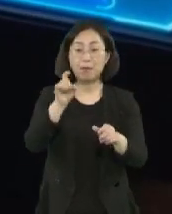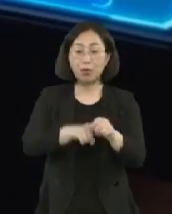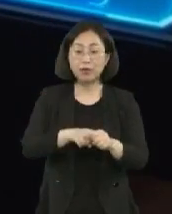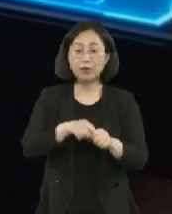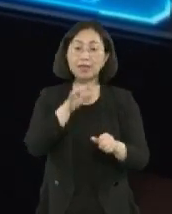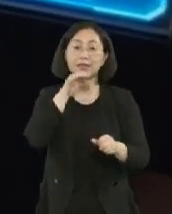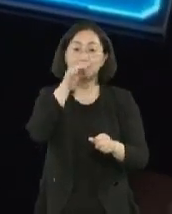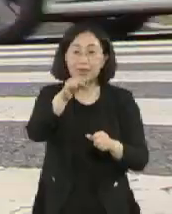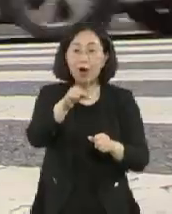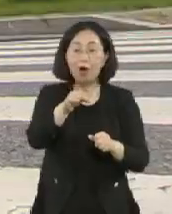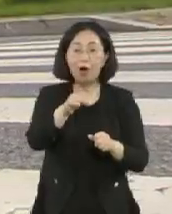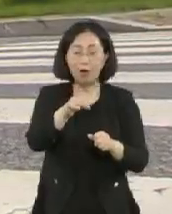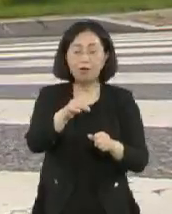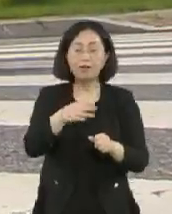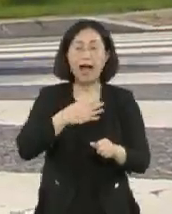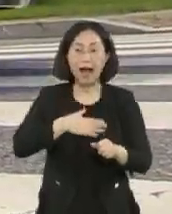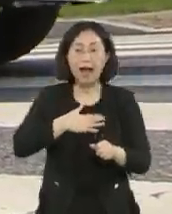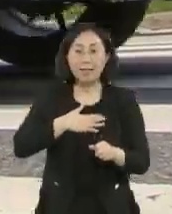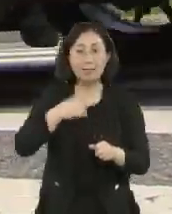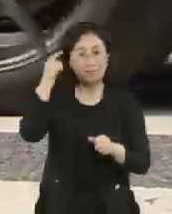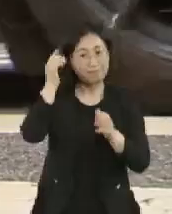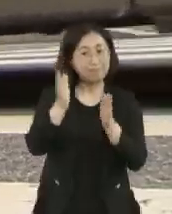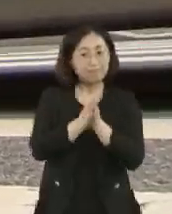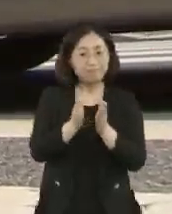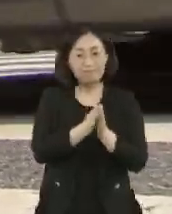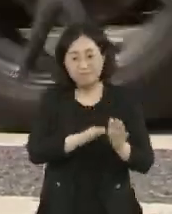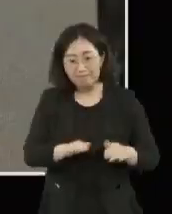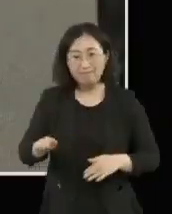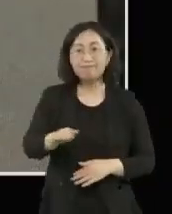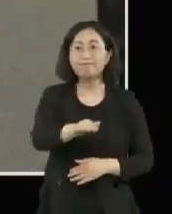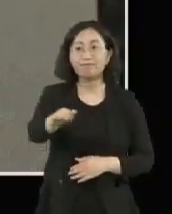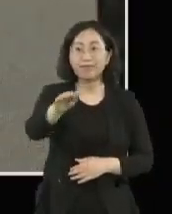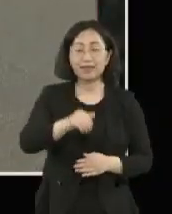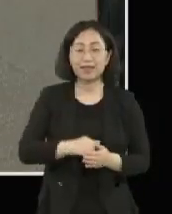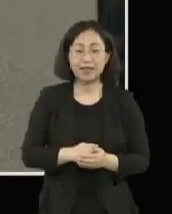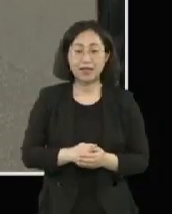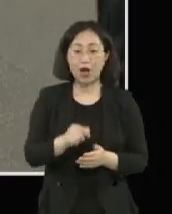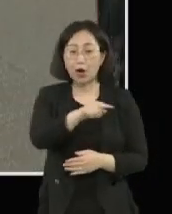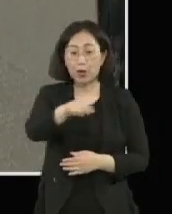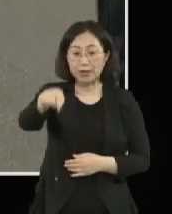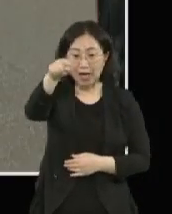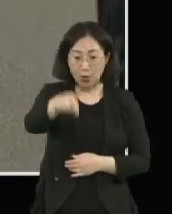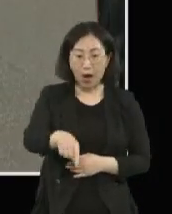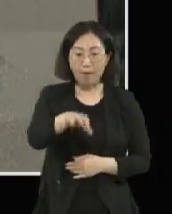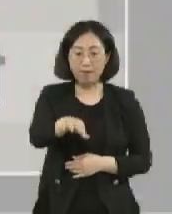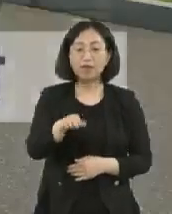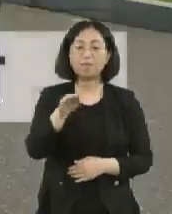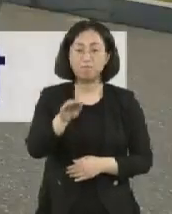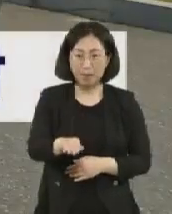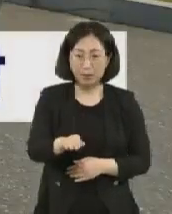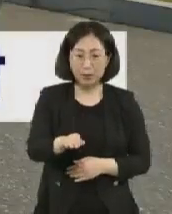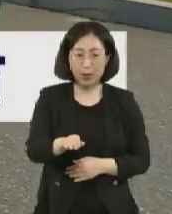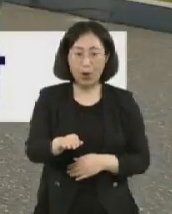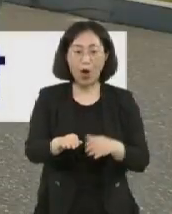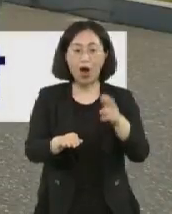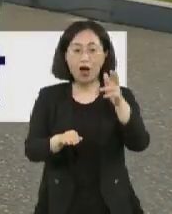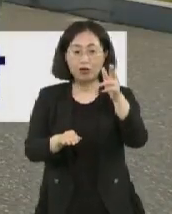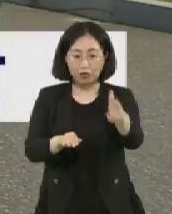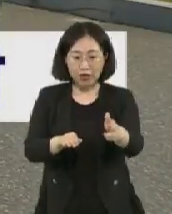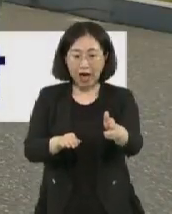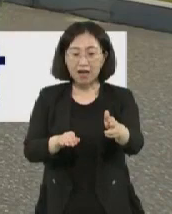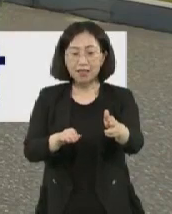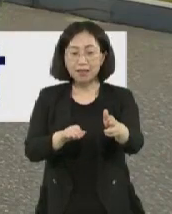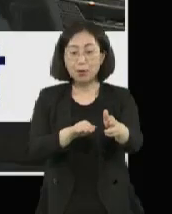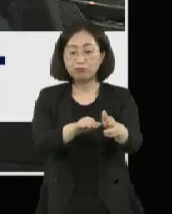대자 곧바로 음성을 인식해 주행을 시작합니다. 교차로 앞에서는 멈춰서고 주차된 자동차를